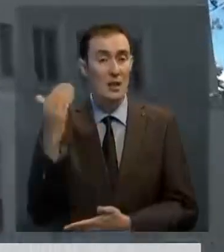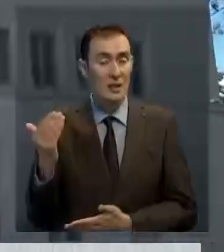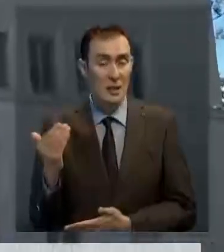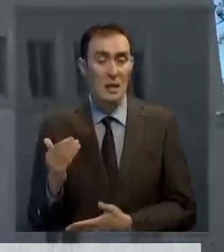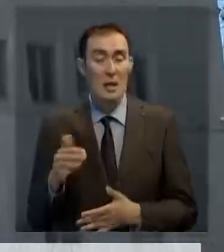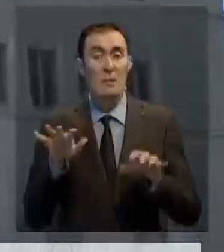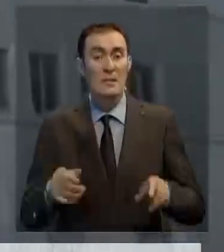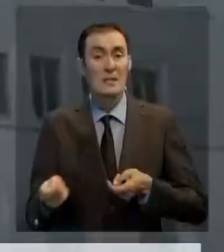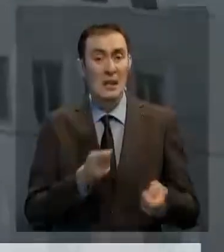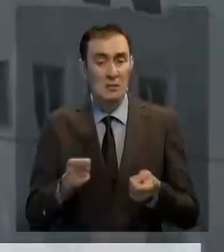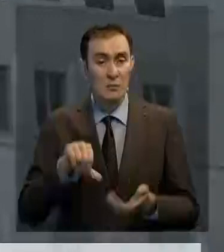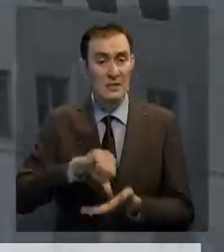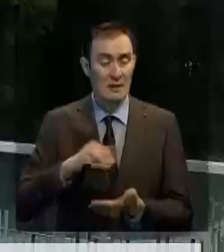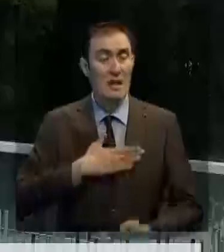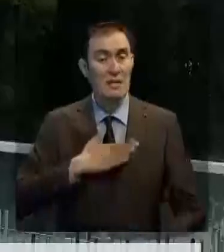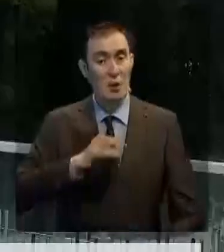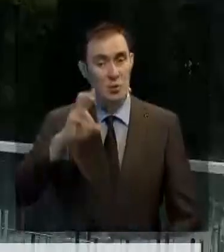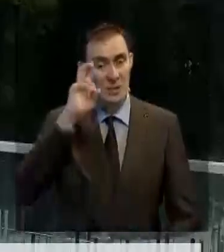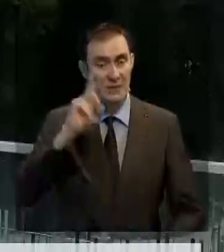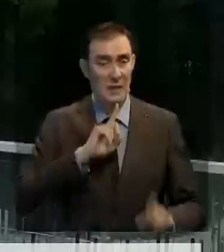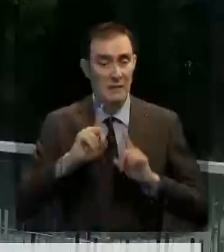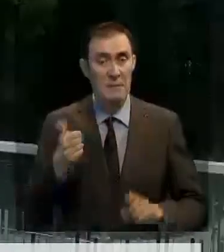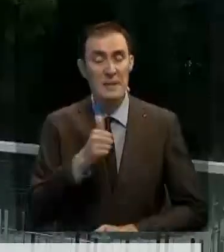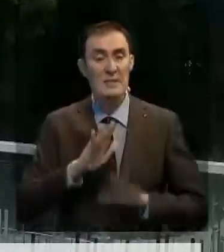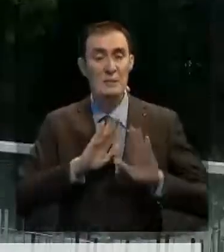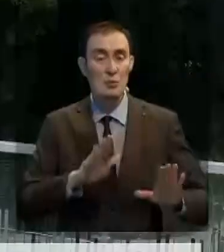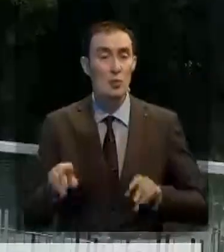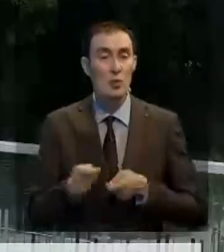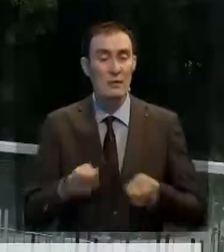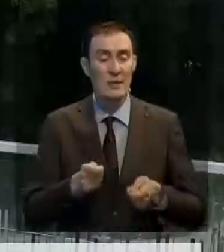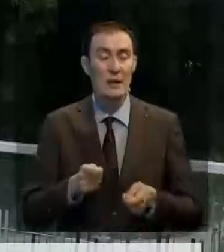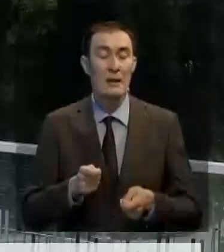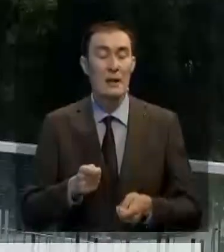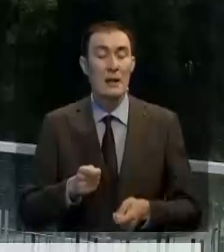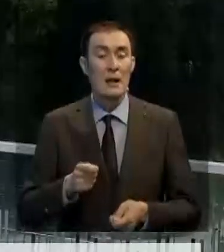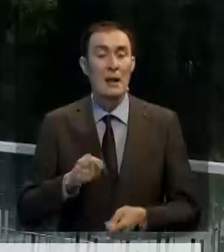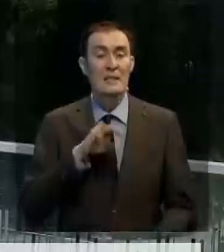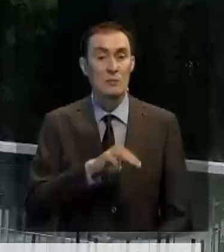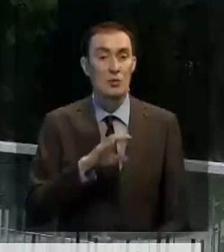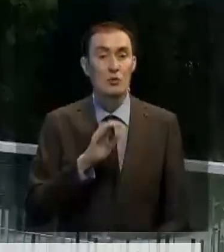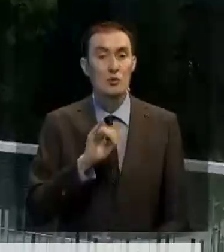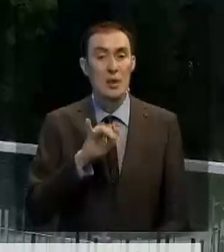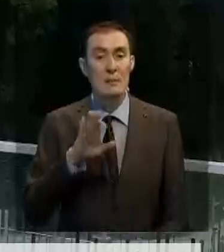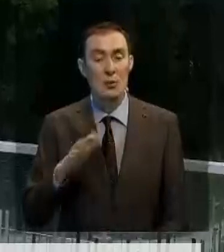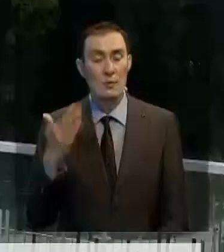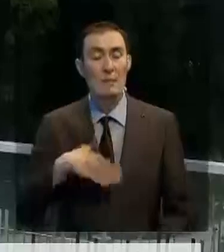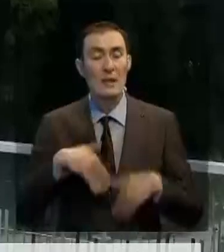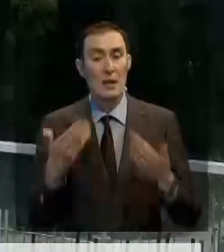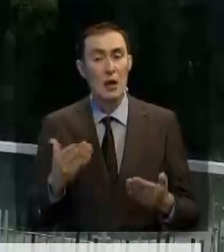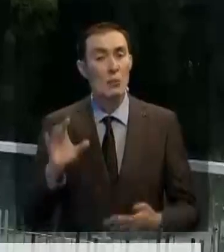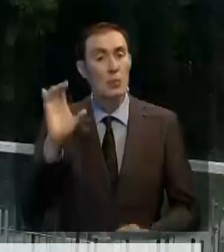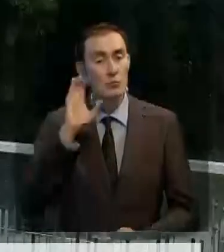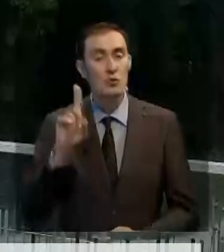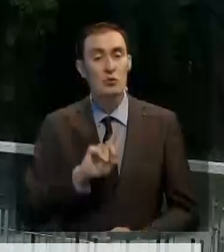Председательствует на конференции представитель нашей страны, первый заместитель руководителя администрации президента Тимур Сулейменов. Я предлагаю послушать,